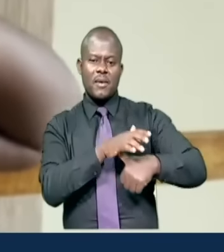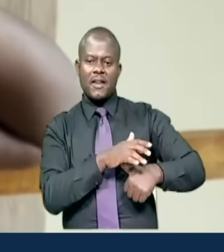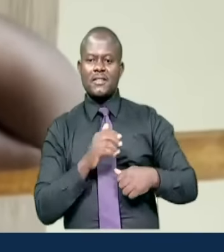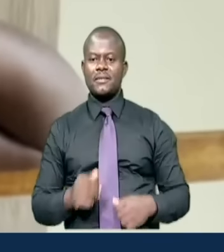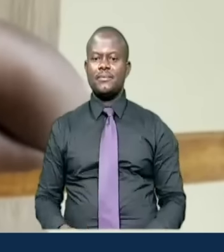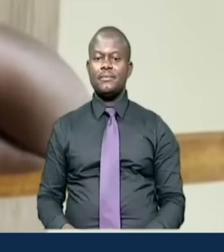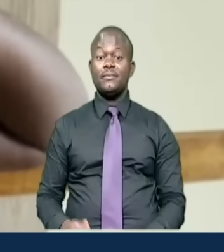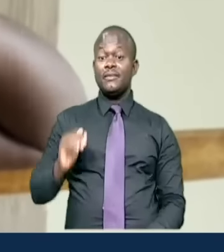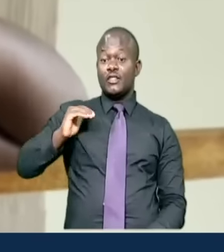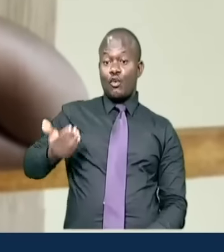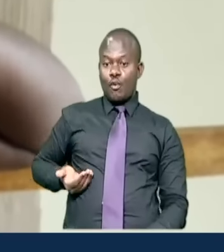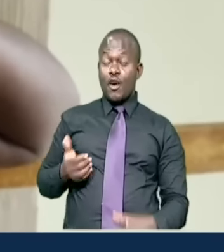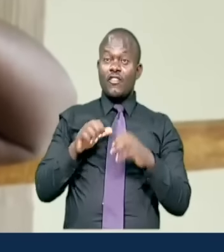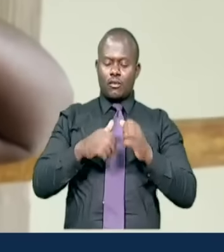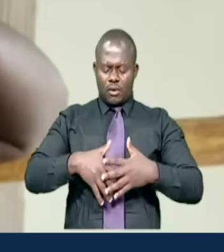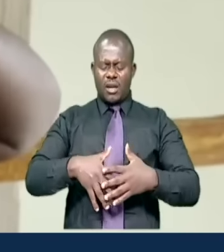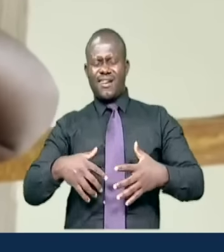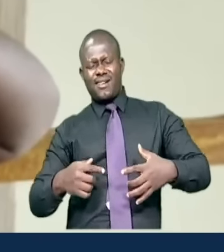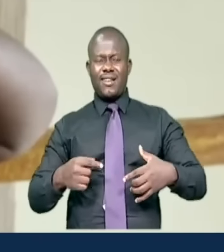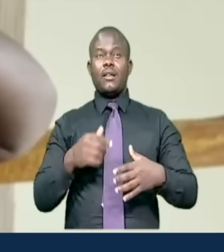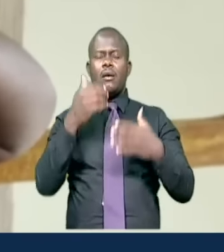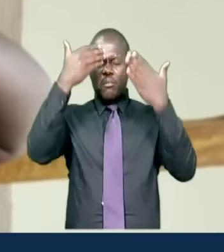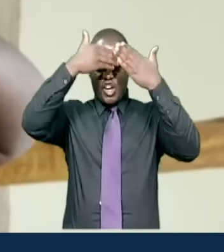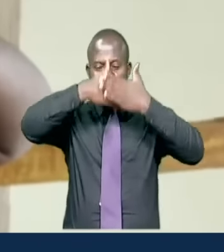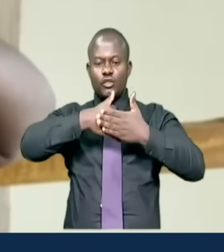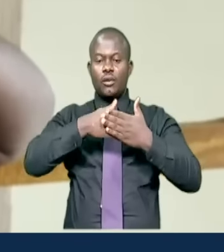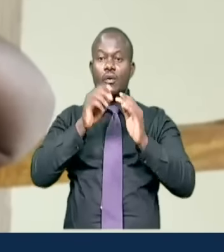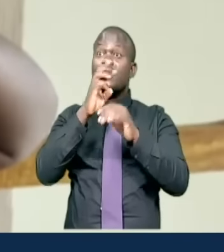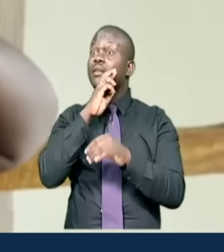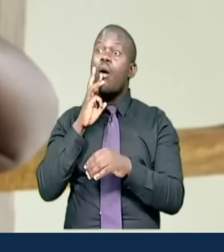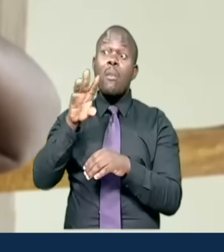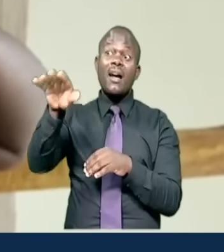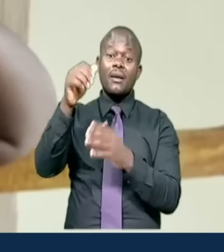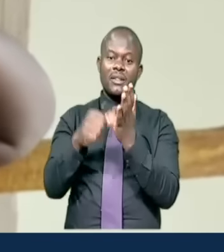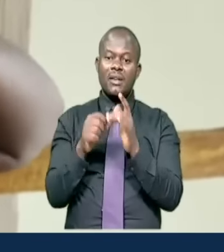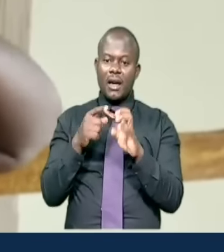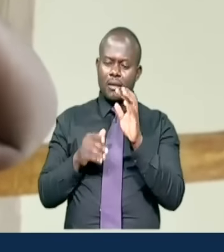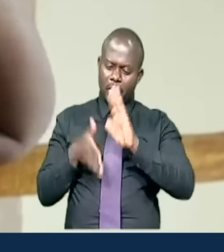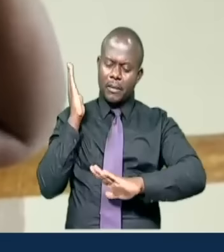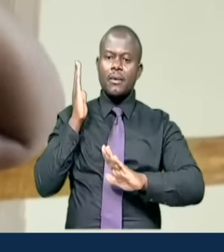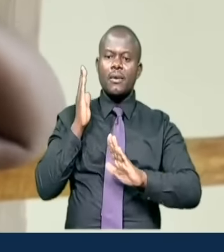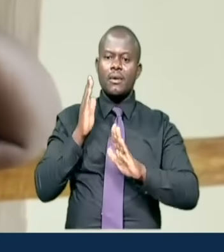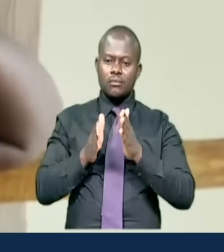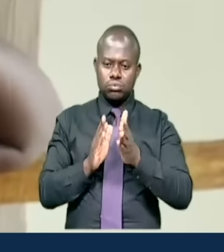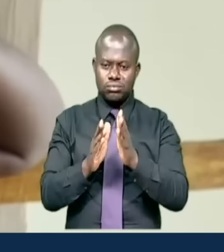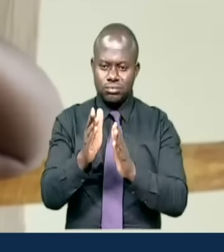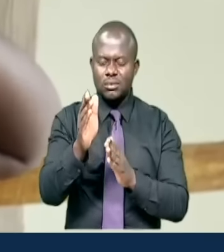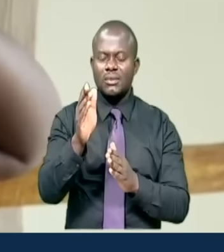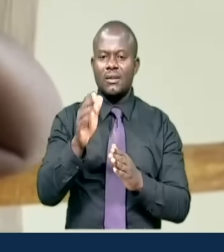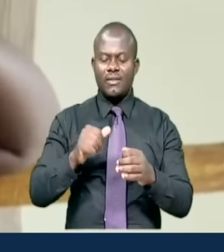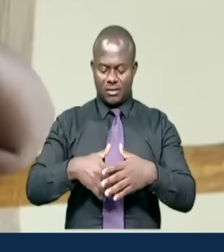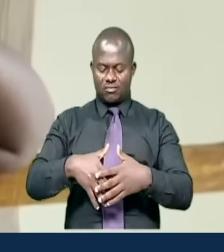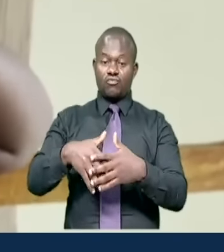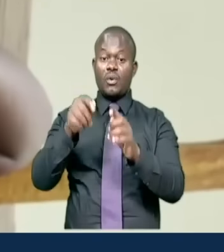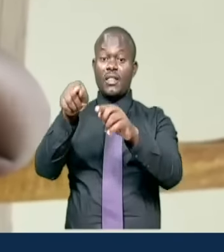umugore yafatwaga n'indasa 8 z'ijoro kugira ngo bizazagererwa 100 bikaba ikibazo, ariko uranyaruka iyo bafashwe n'inda